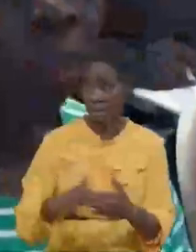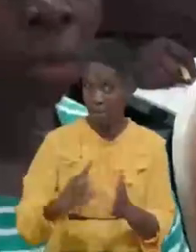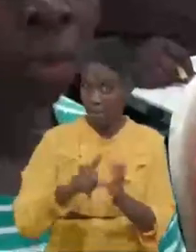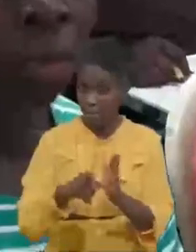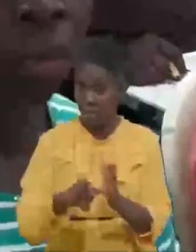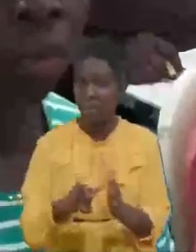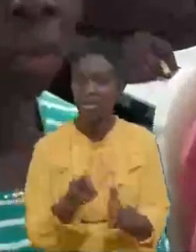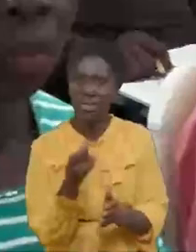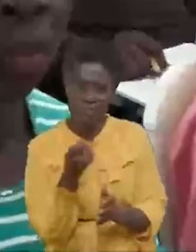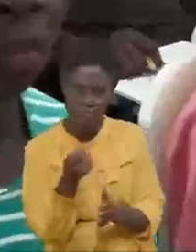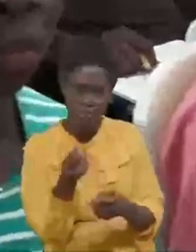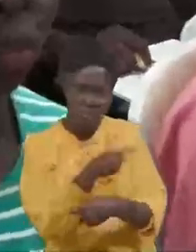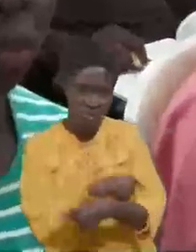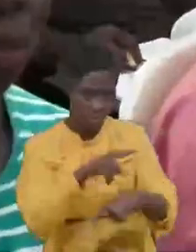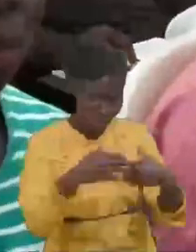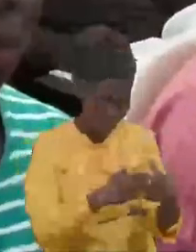retourner